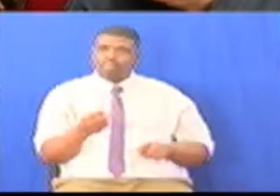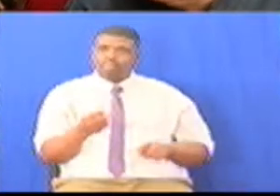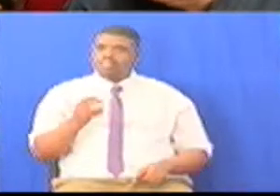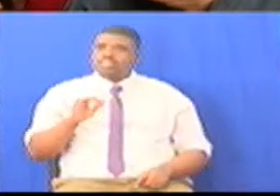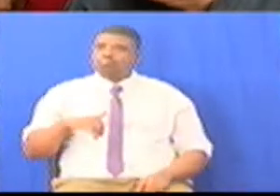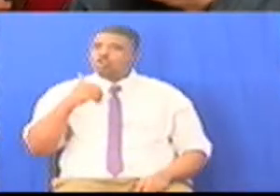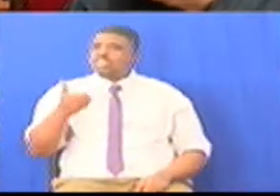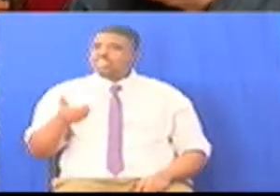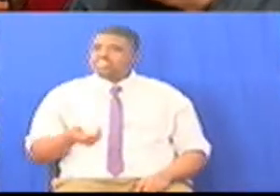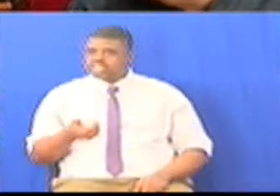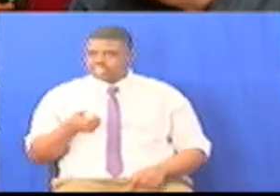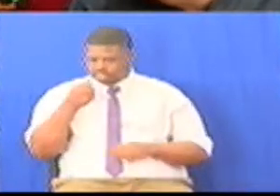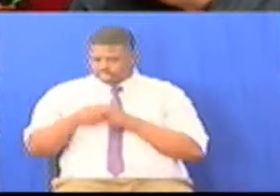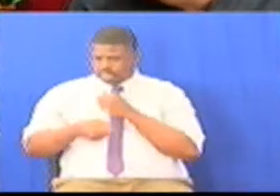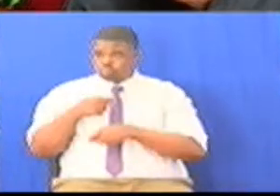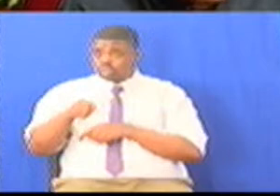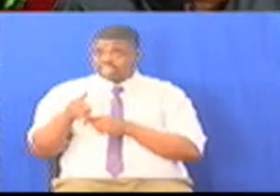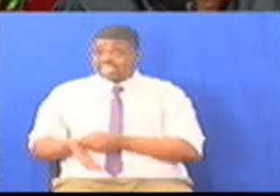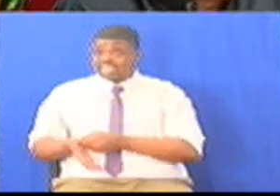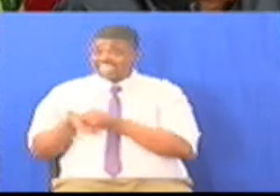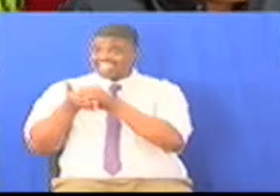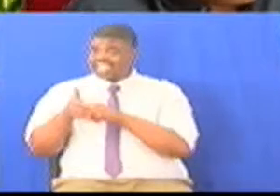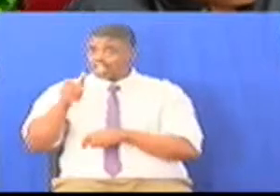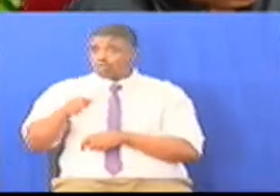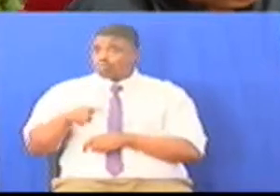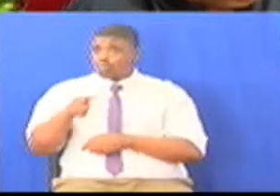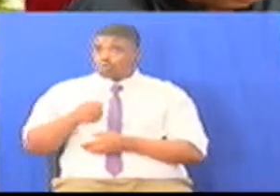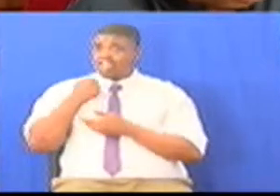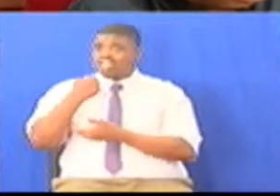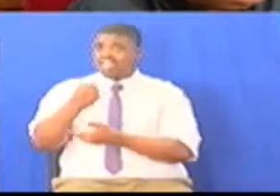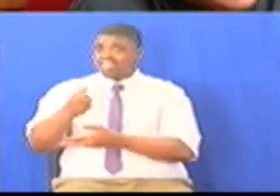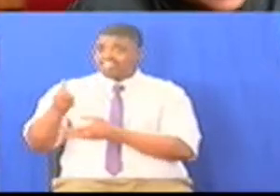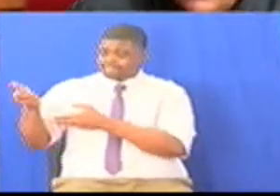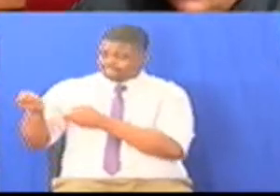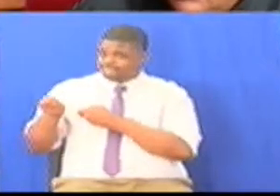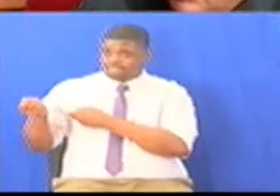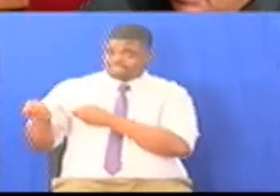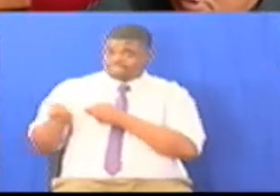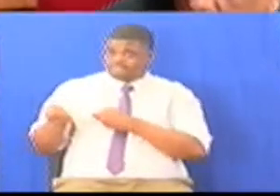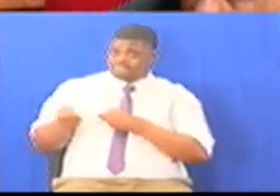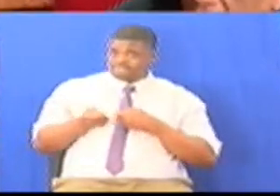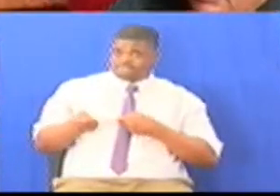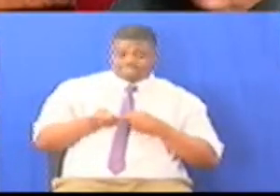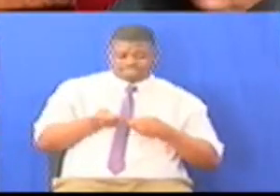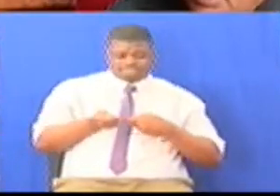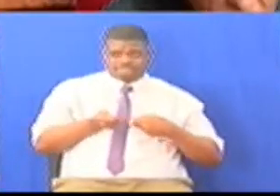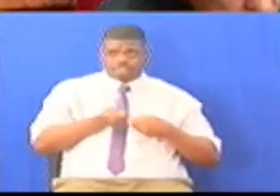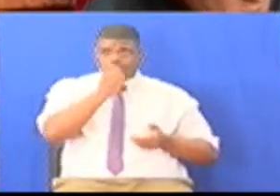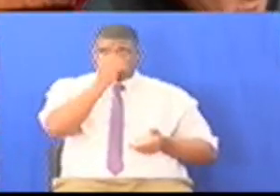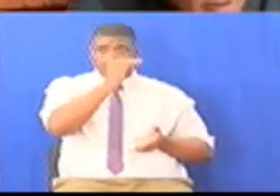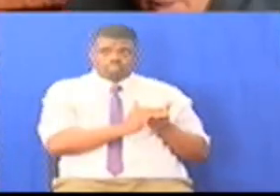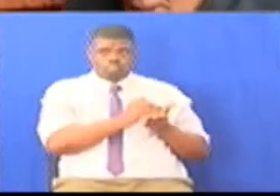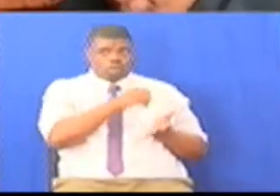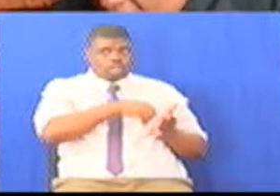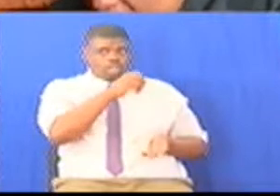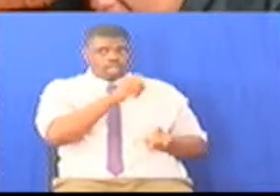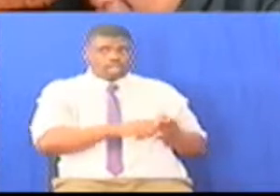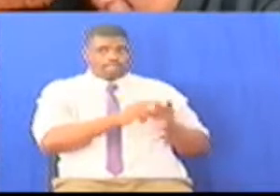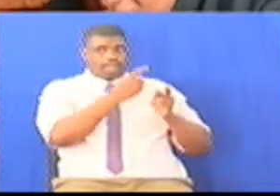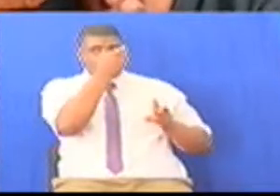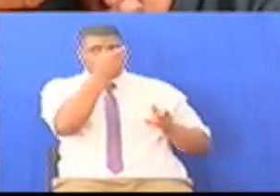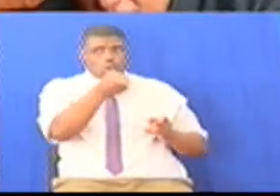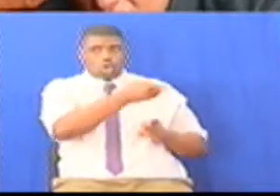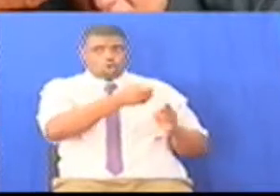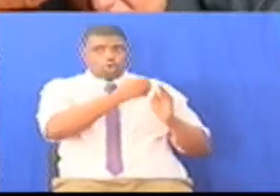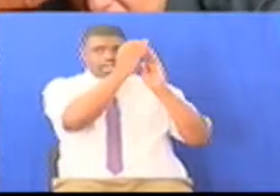mwezi. Hatua hii itasaidia kuvutia uwekezaji katika sekta hii, ambayo itapelekea kupungua kwa gharama za ukodishaji wa minara na